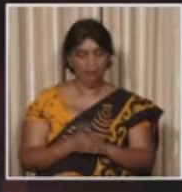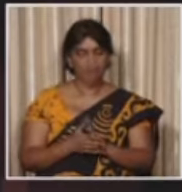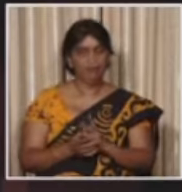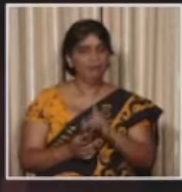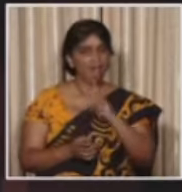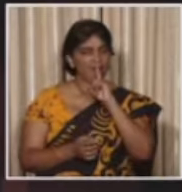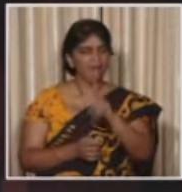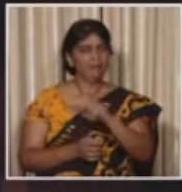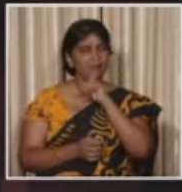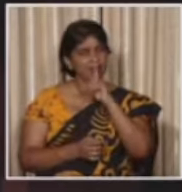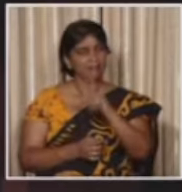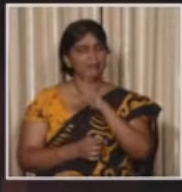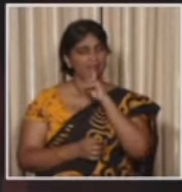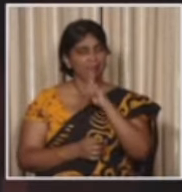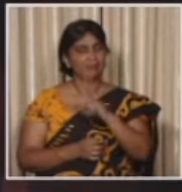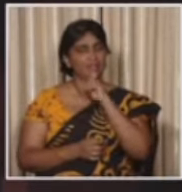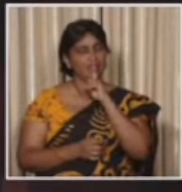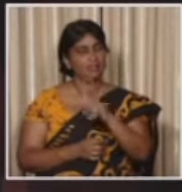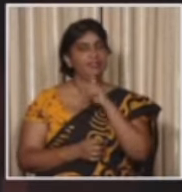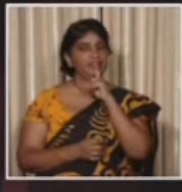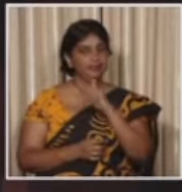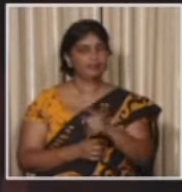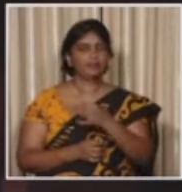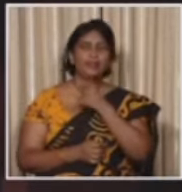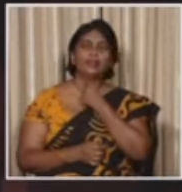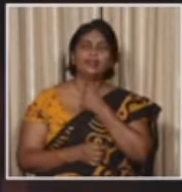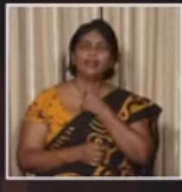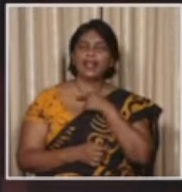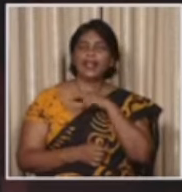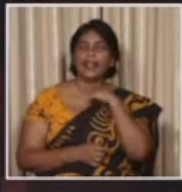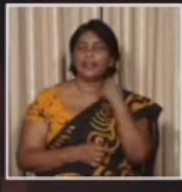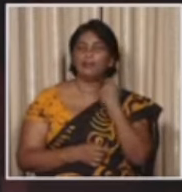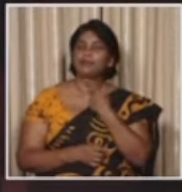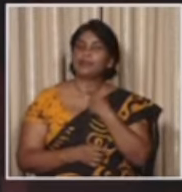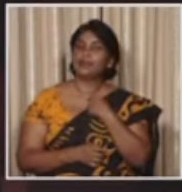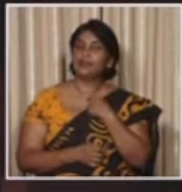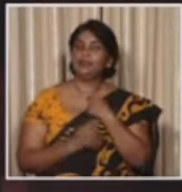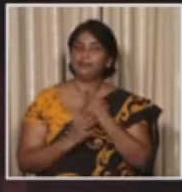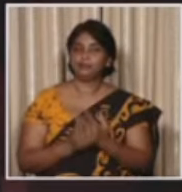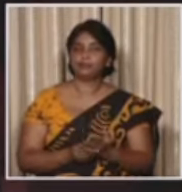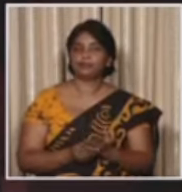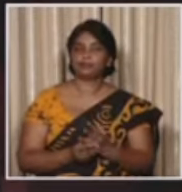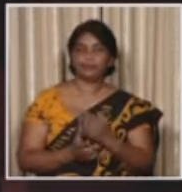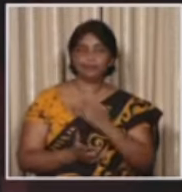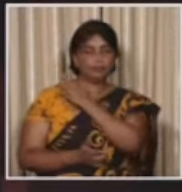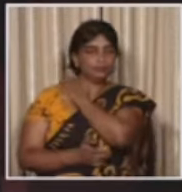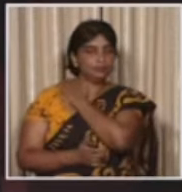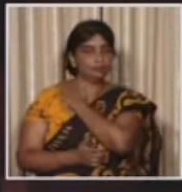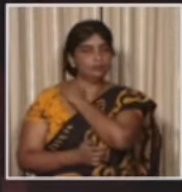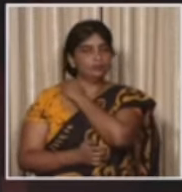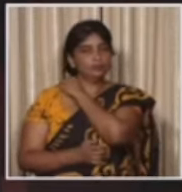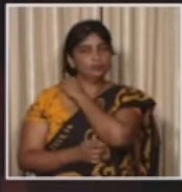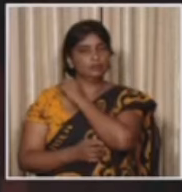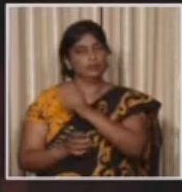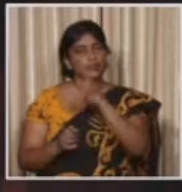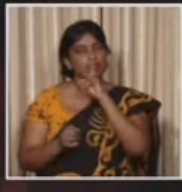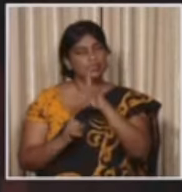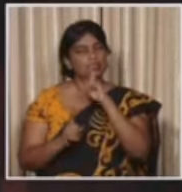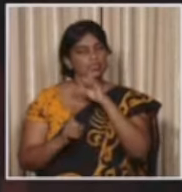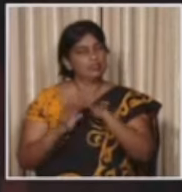කියලා කියලා කියලා කියලා උගුර ලේරහ වෙනකන් කියවලා කරන්න තියෙන උපරිමය කරලා